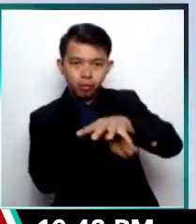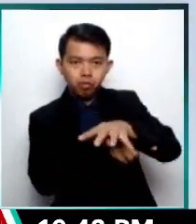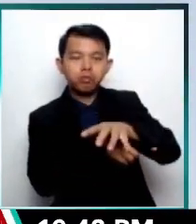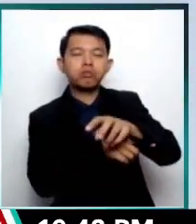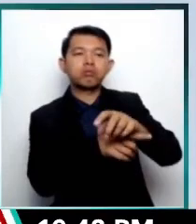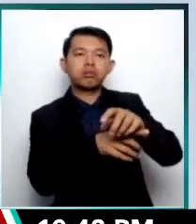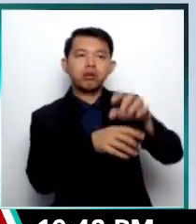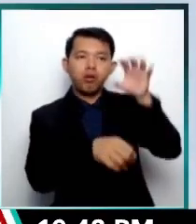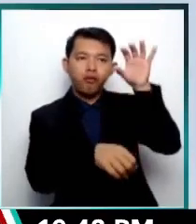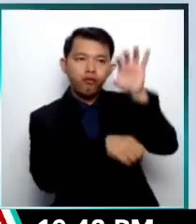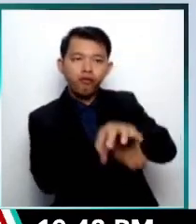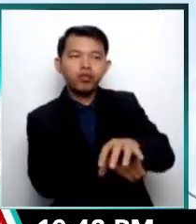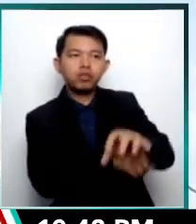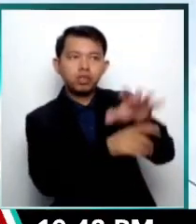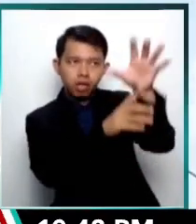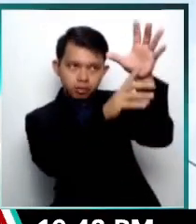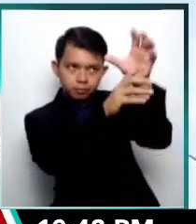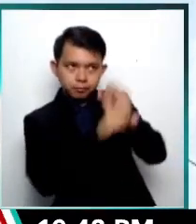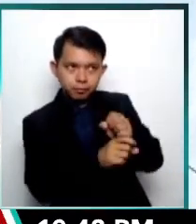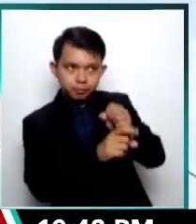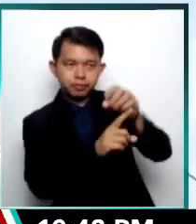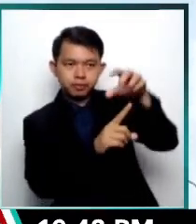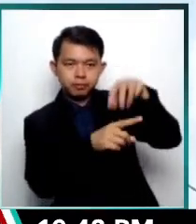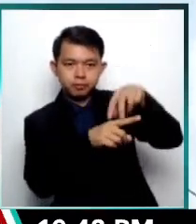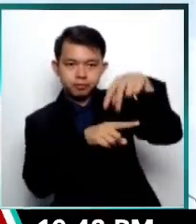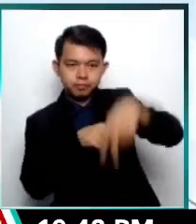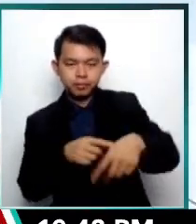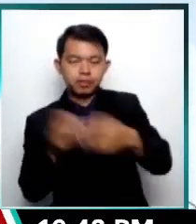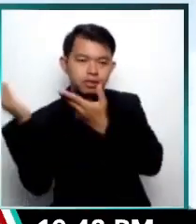siya sa pinakamalapit na ospital.